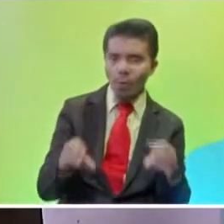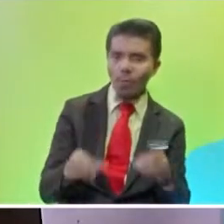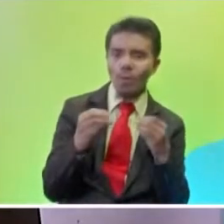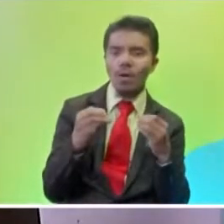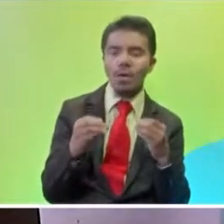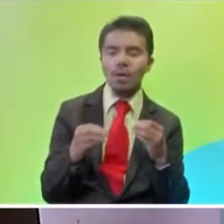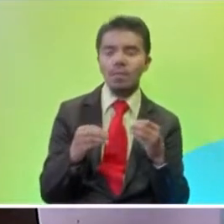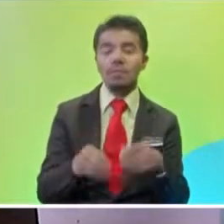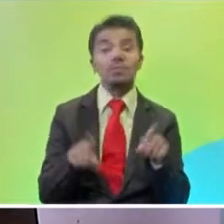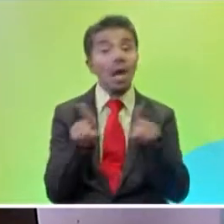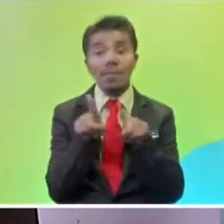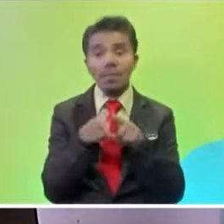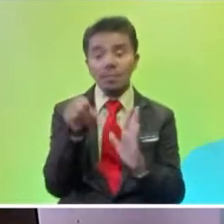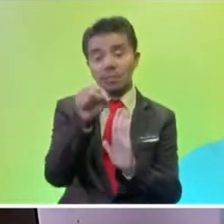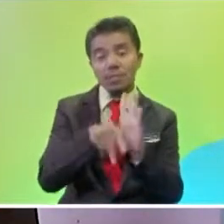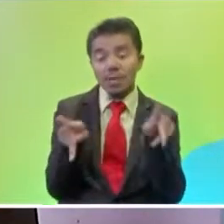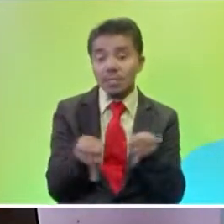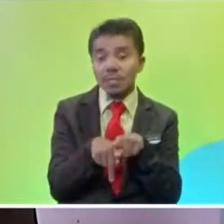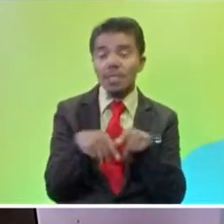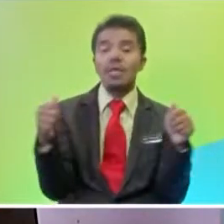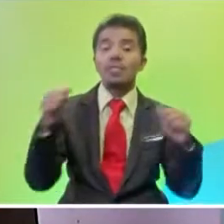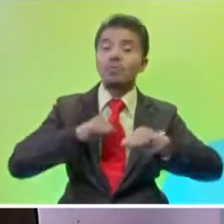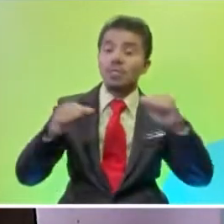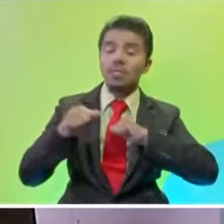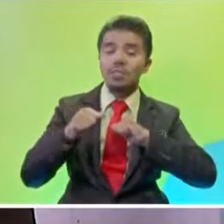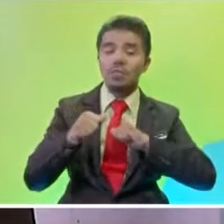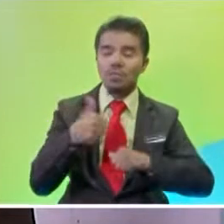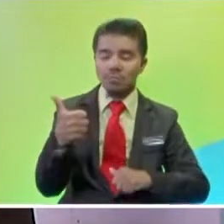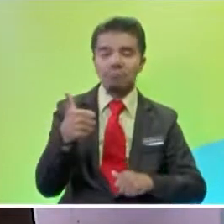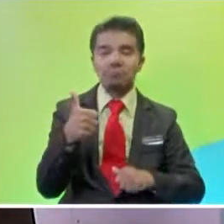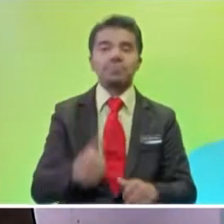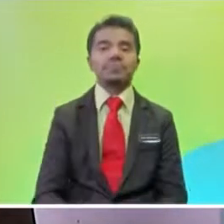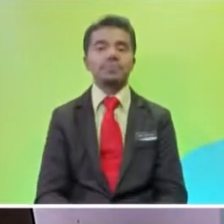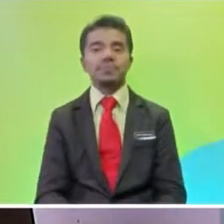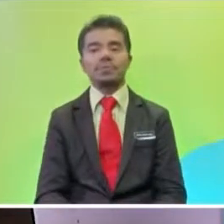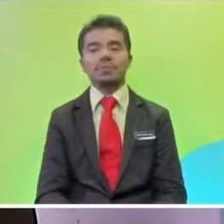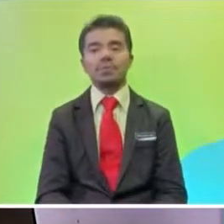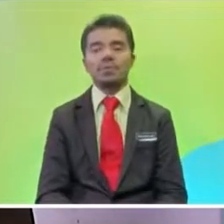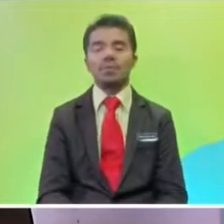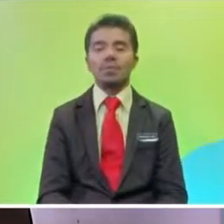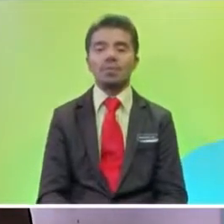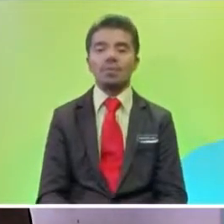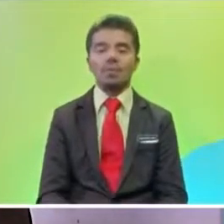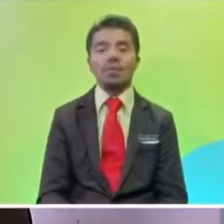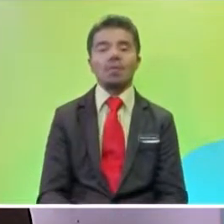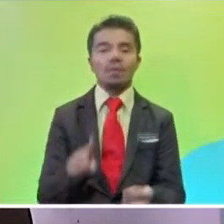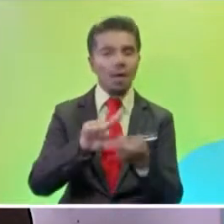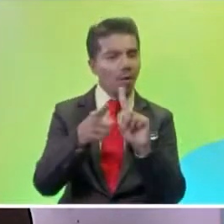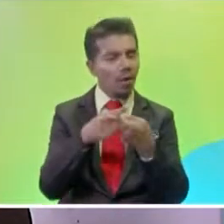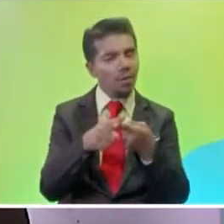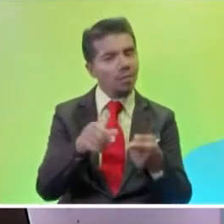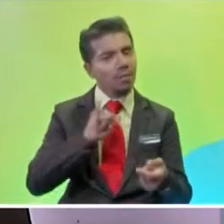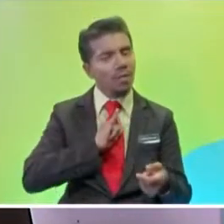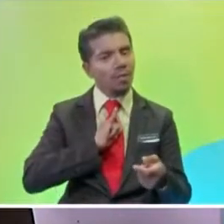betul-betul lagi suasana pembelajaran yang positif ah jadi kawan Eh kawan saya buat lagi cantik daripada saya